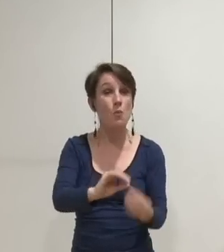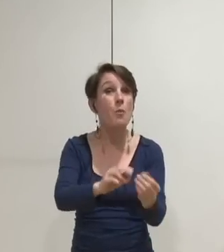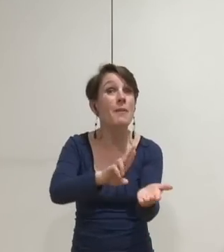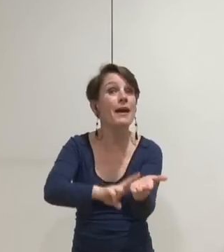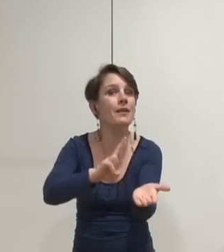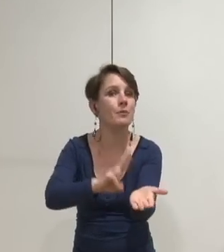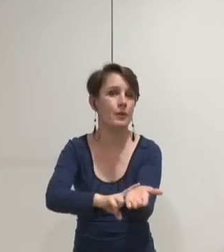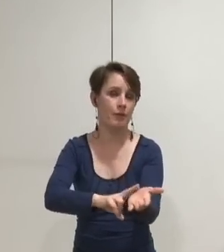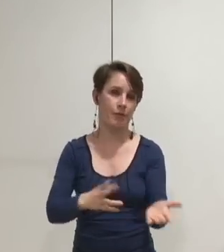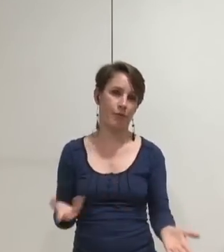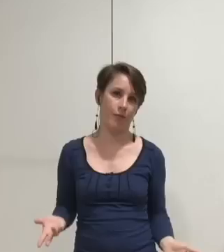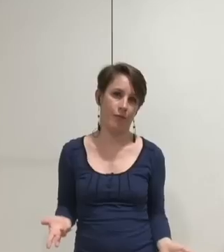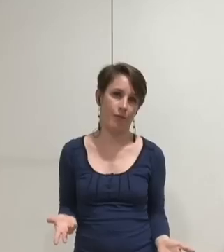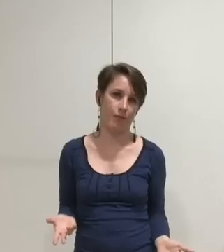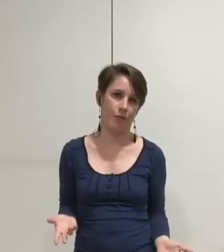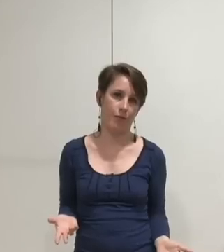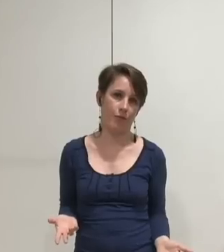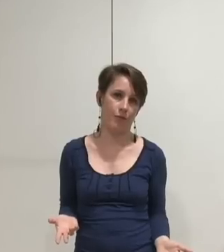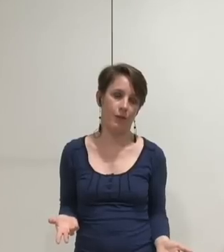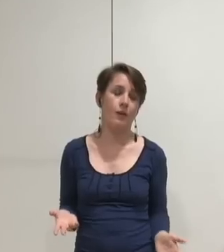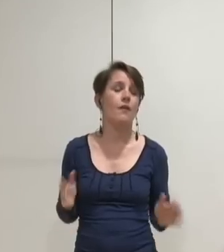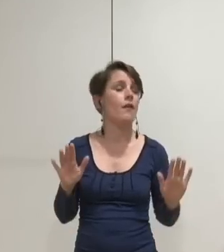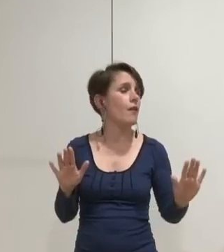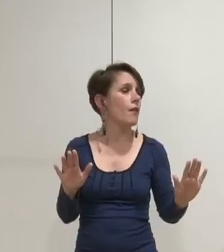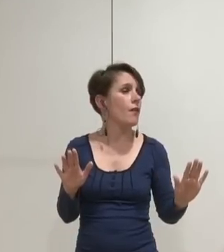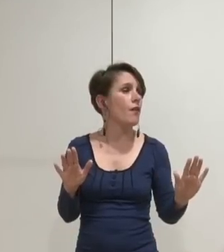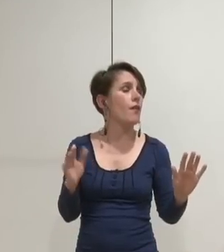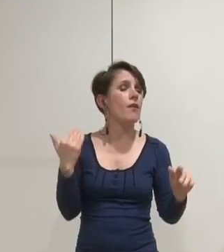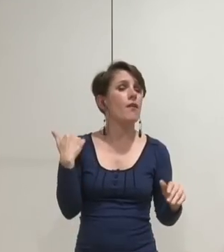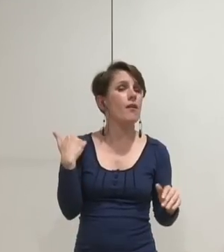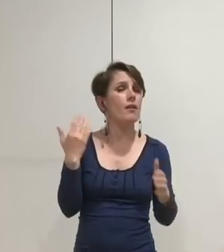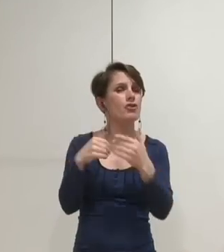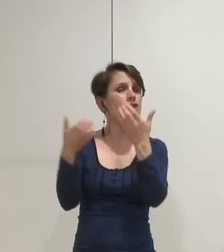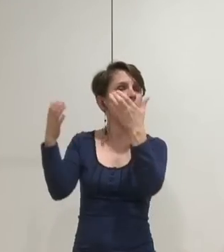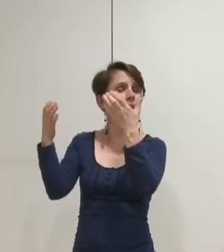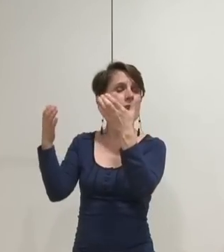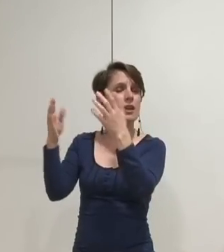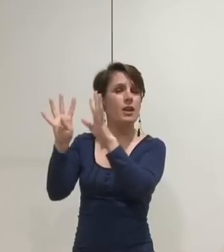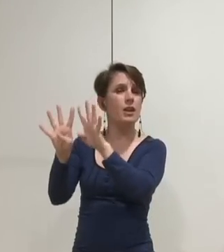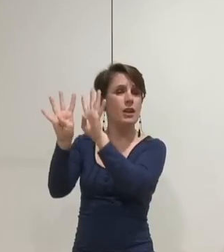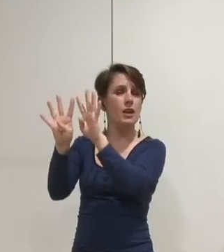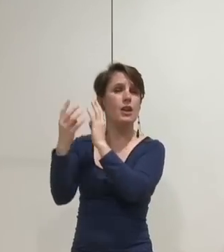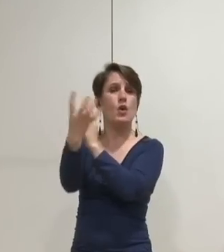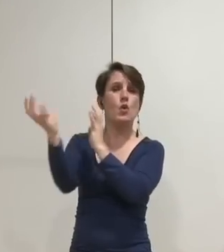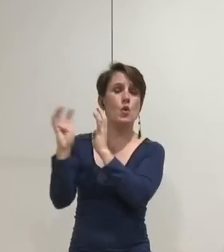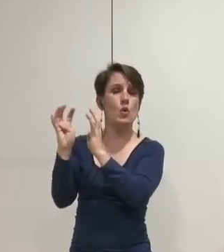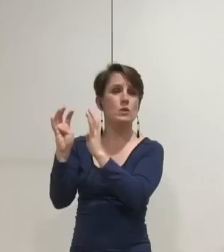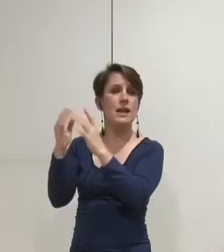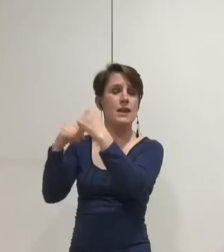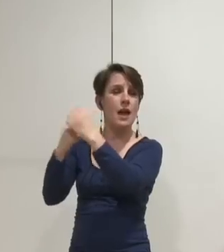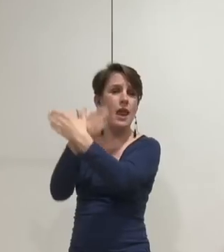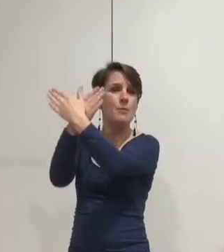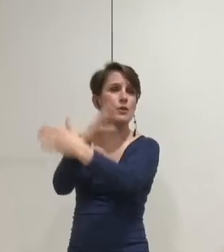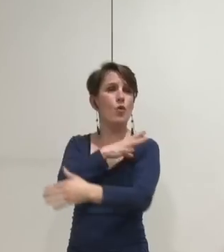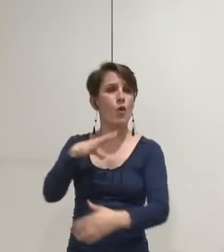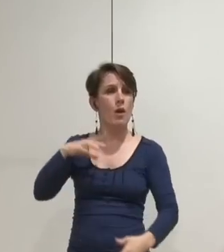rythme qui n'est pas contrairement à ce qu'a voulu dire en conseil de de métro madame gnier une obligation